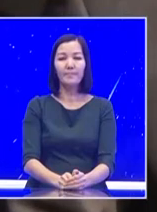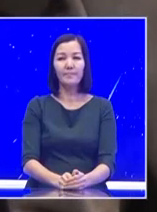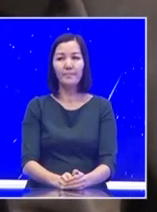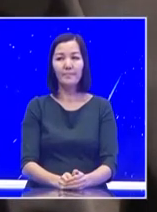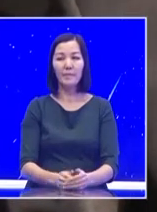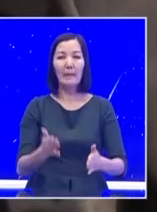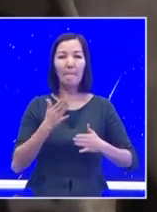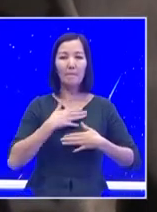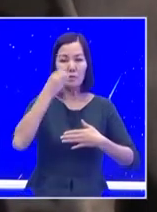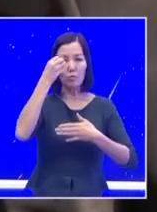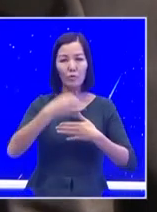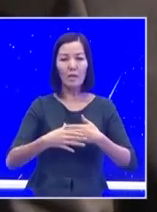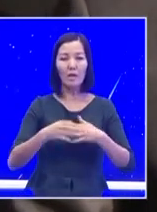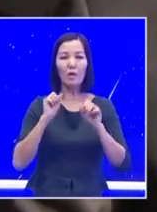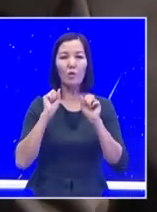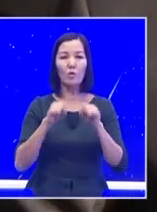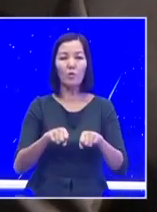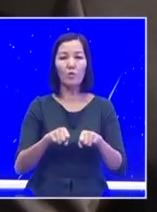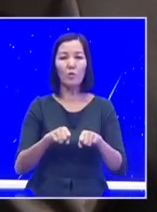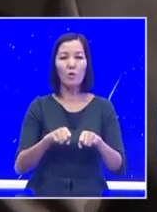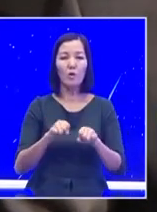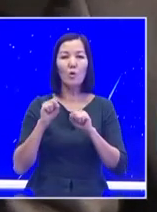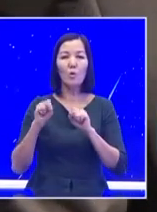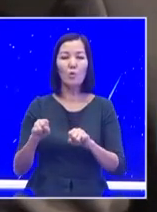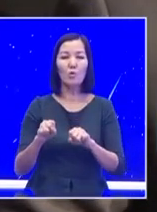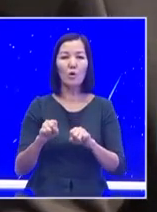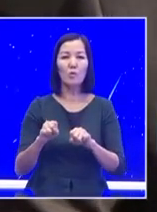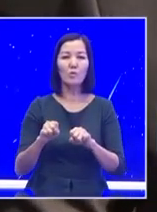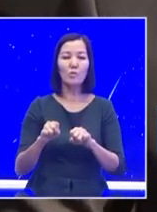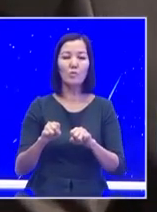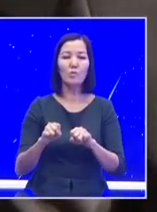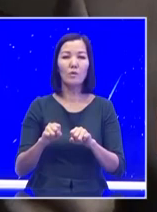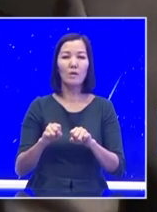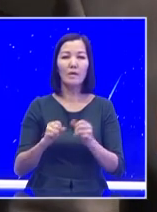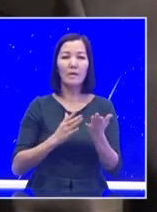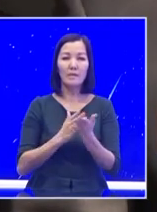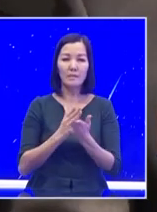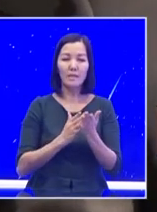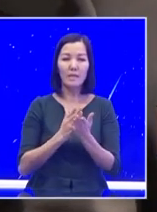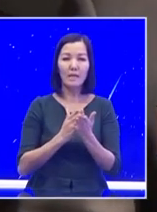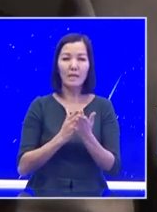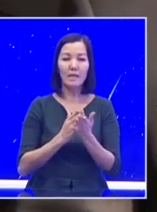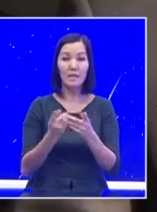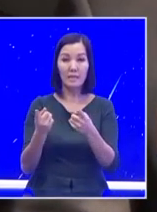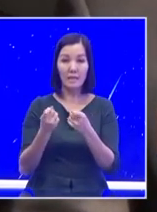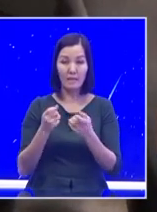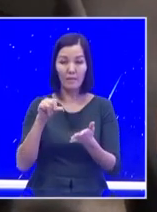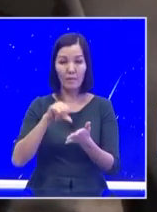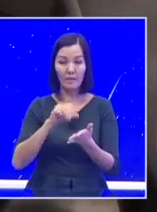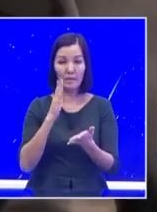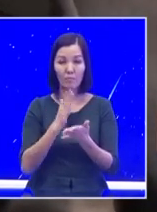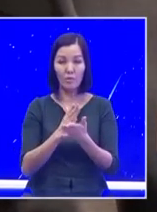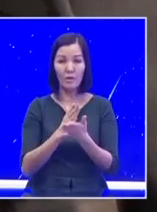артпақ. Біз бұл орталыққа құқық қорғау органдарының қызметкерлерінде жұмылдырғалы отырмыз. Және де барлық сала